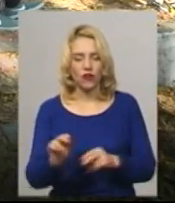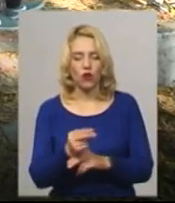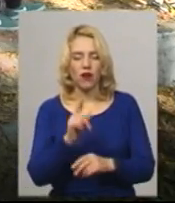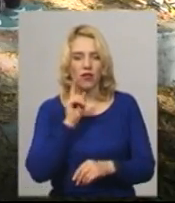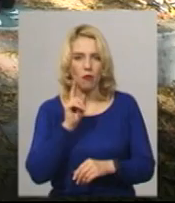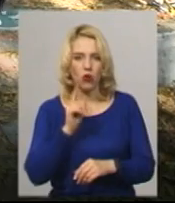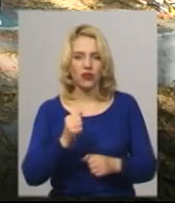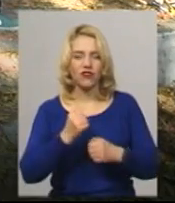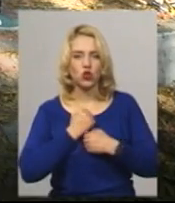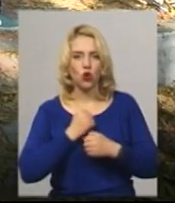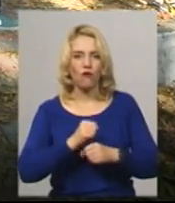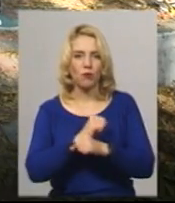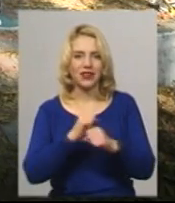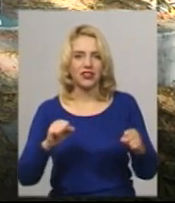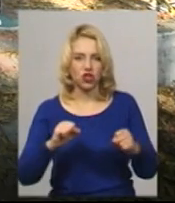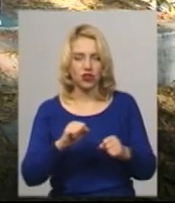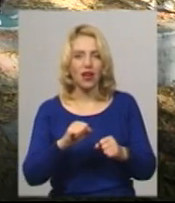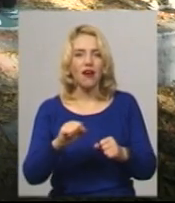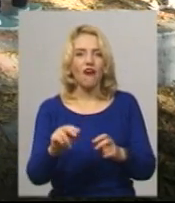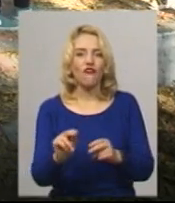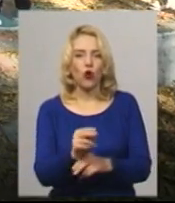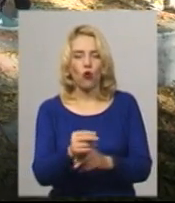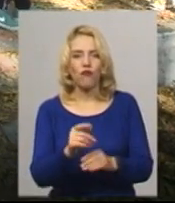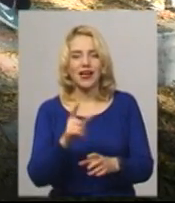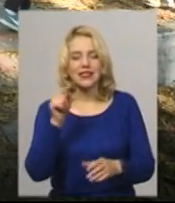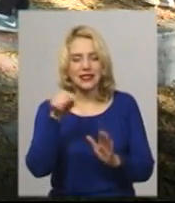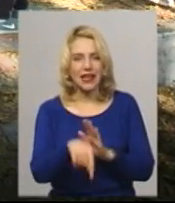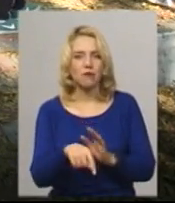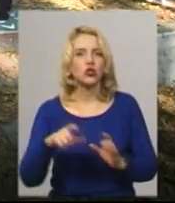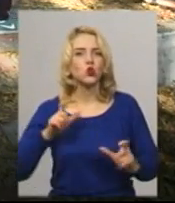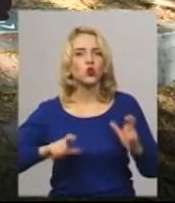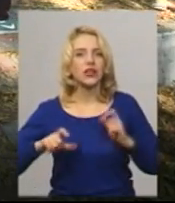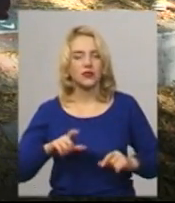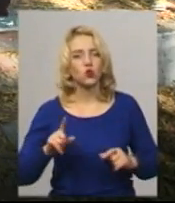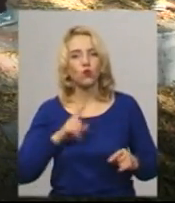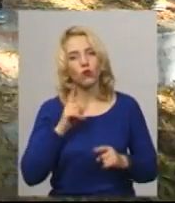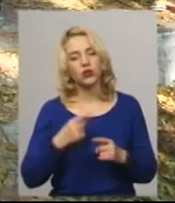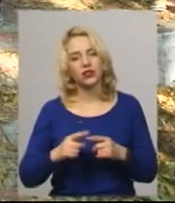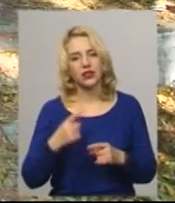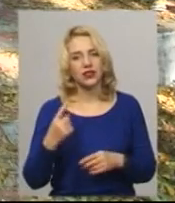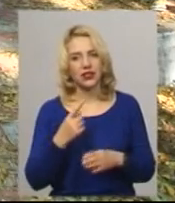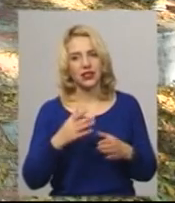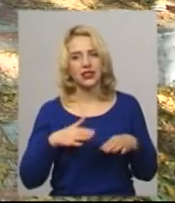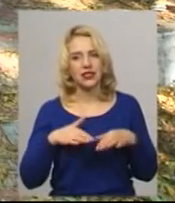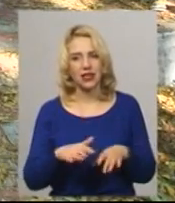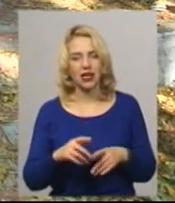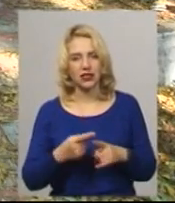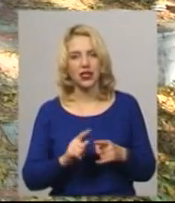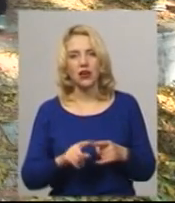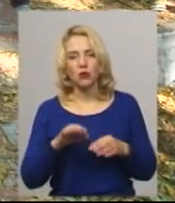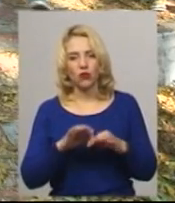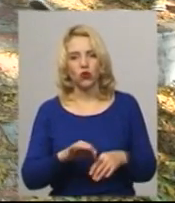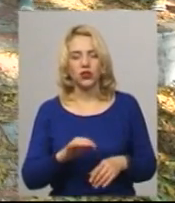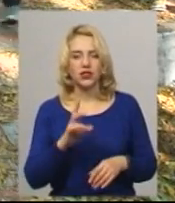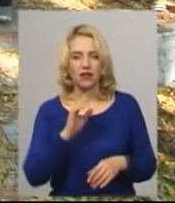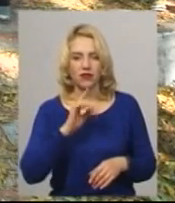зокрема, військово-патріотичне виховання. І саме студентської молоді такий захід, один єдиний на всю область проводиться такого плану.